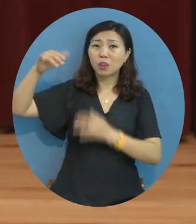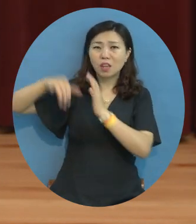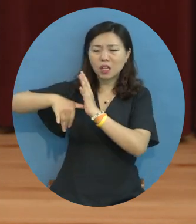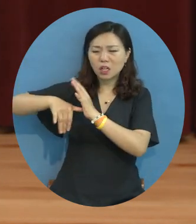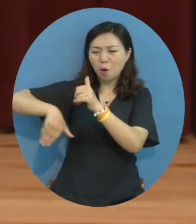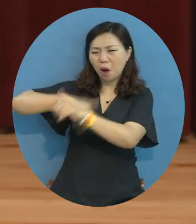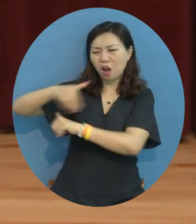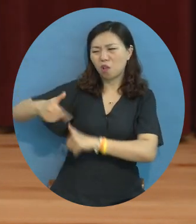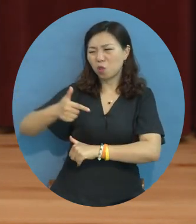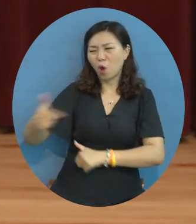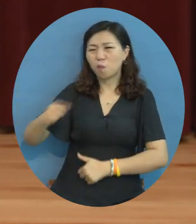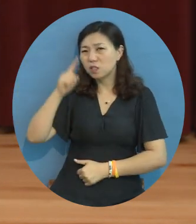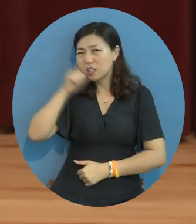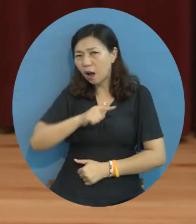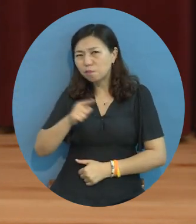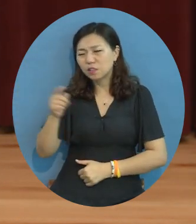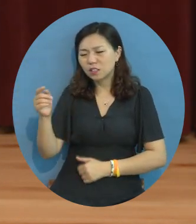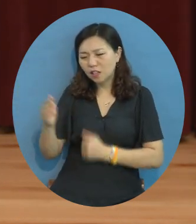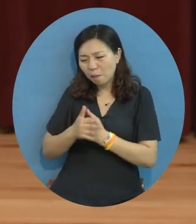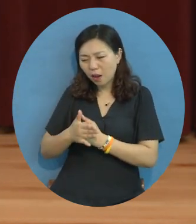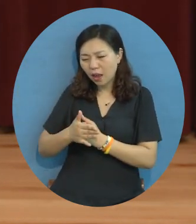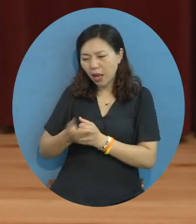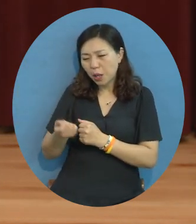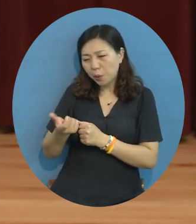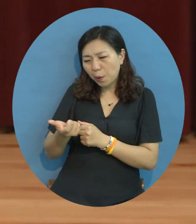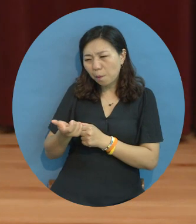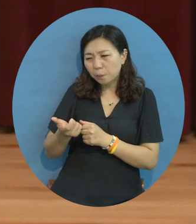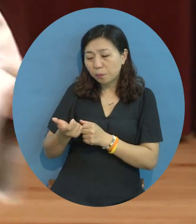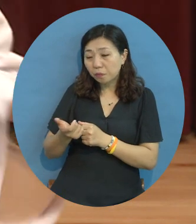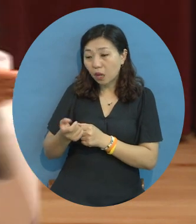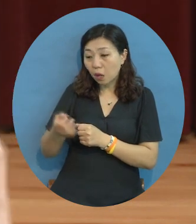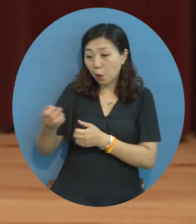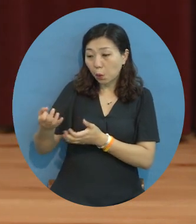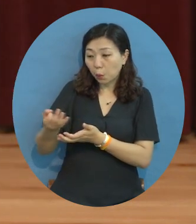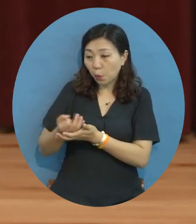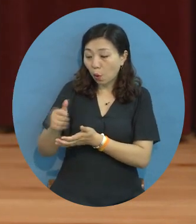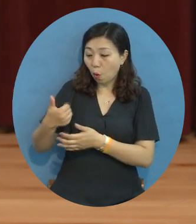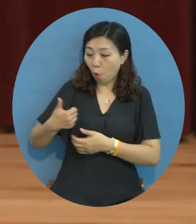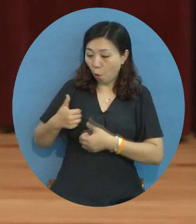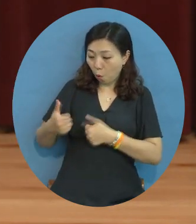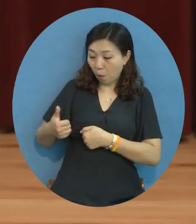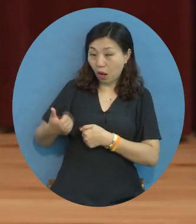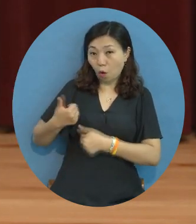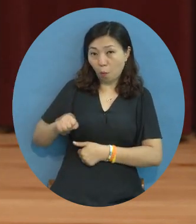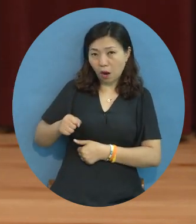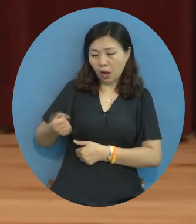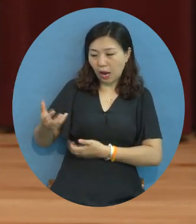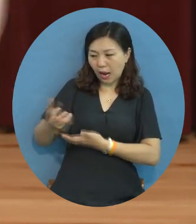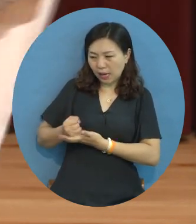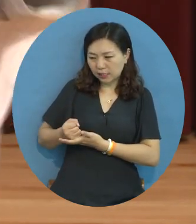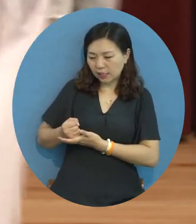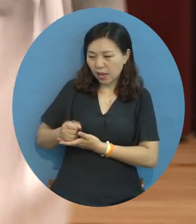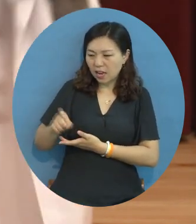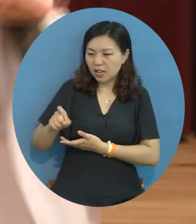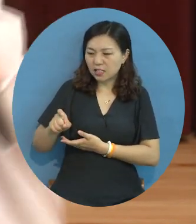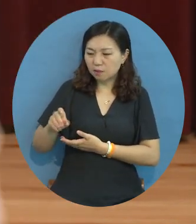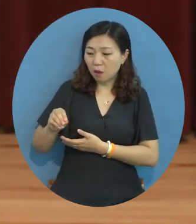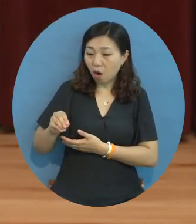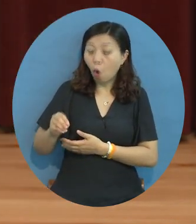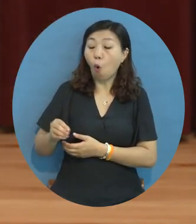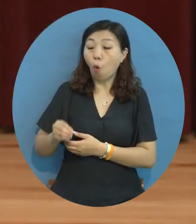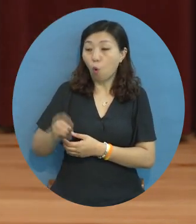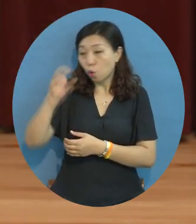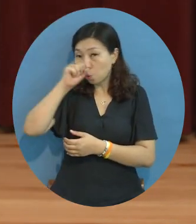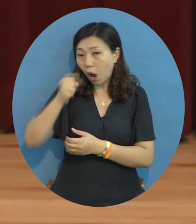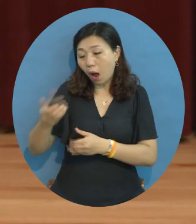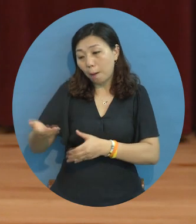조금만 노력해도 또 조금 나은 조건. 5만 원 받고 살았기 때문에 조금만 노력하면 10만 원을 벌 수 있는데 여러분들은 100만 원 받고